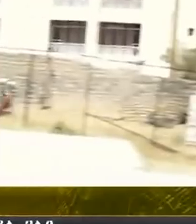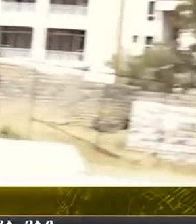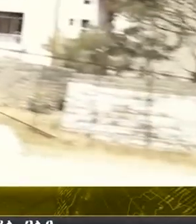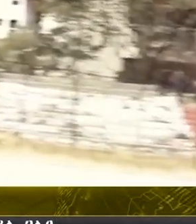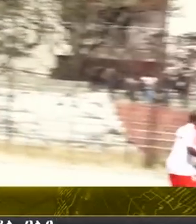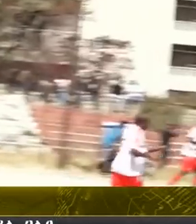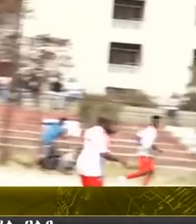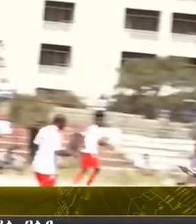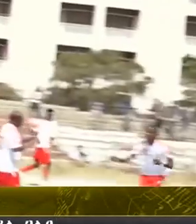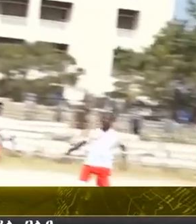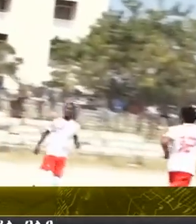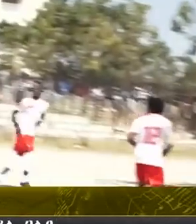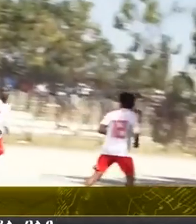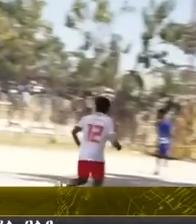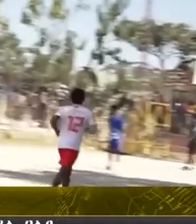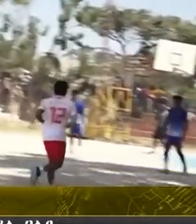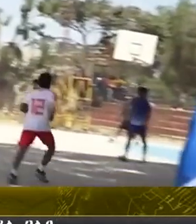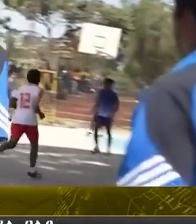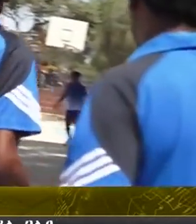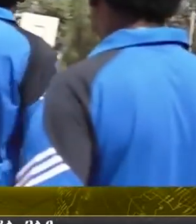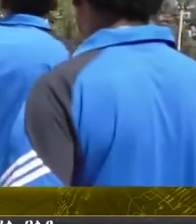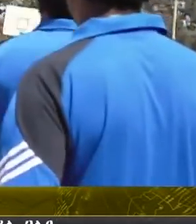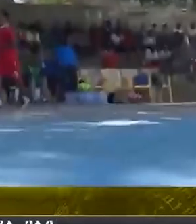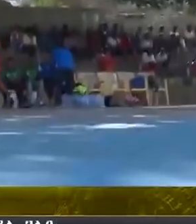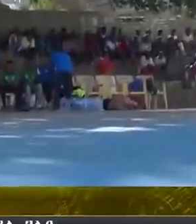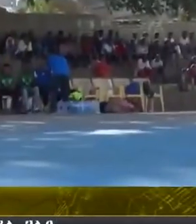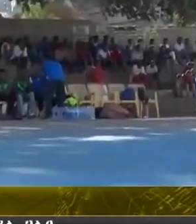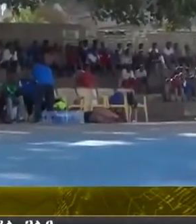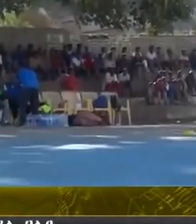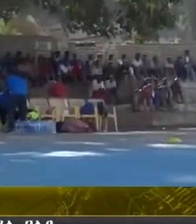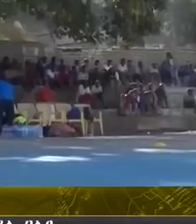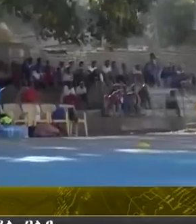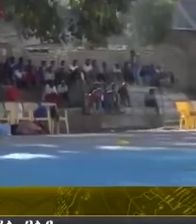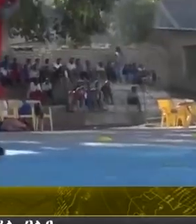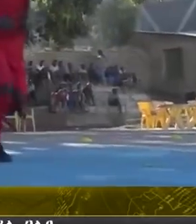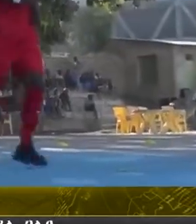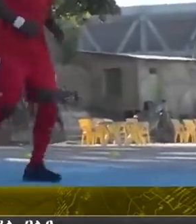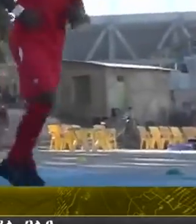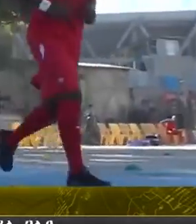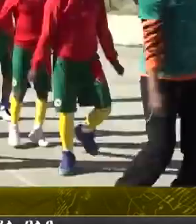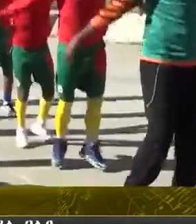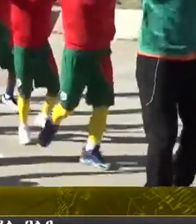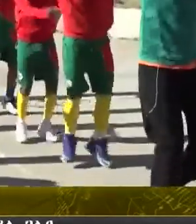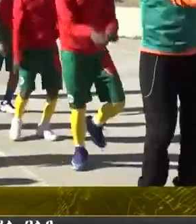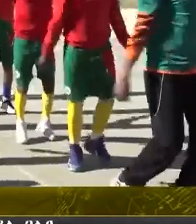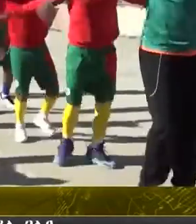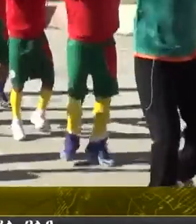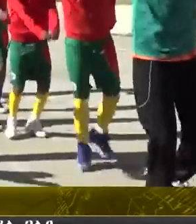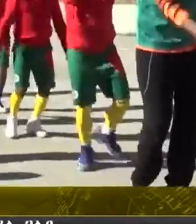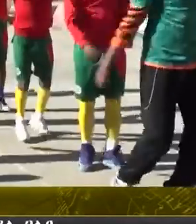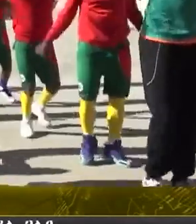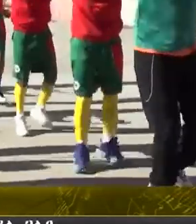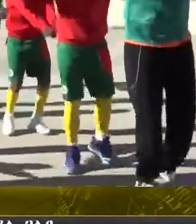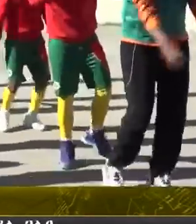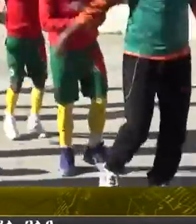ዝሓለፉ 2 ዓመታት ተሳትፎዋ እውን ካልኣይ ንሳሳይን ደረጃ ሒዛ ዛዚማ እያ ኣብዚ ውድድር ዓመት እውን እንተኾነ ንቐዳማይ ዙር ብመሪሕነት ዛዚማቶላ